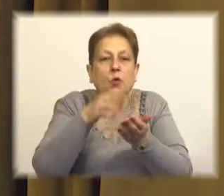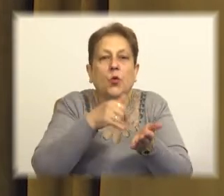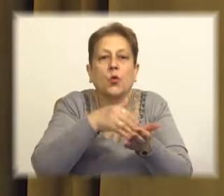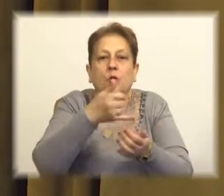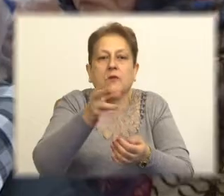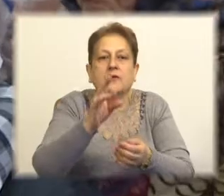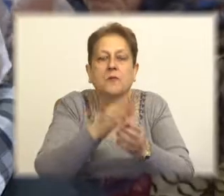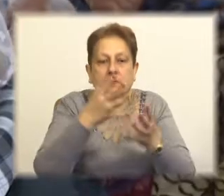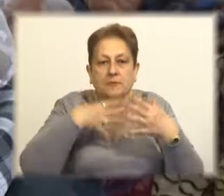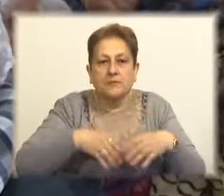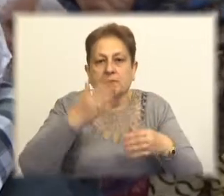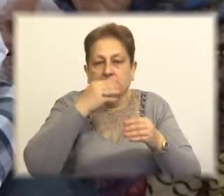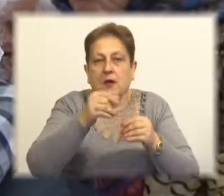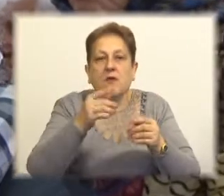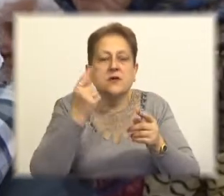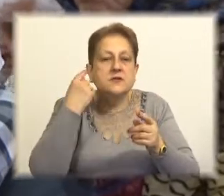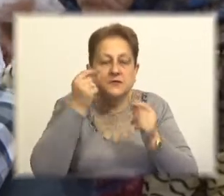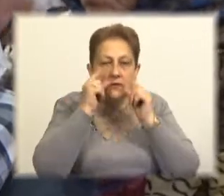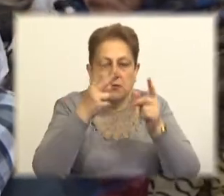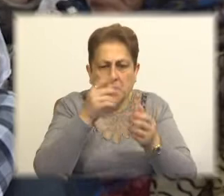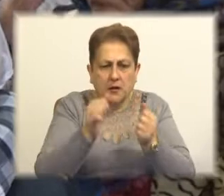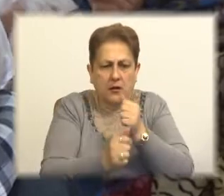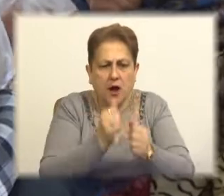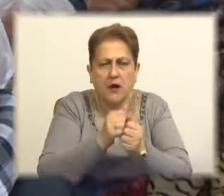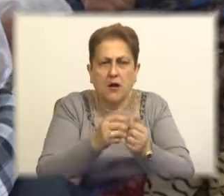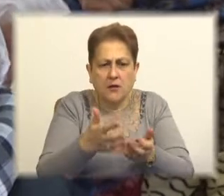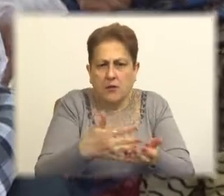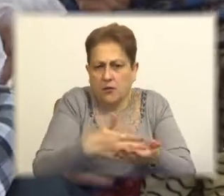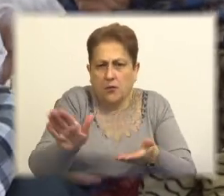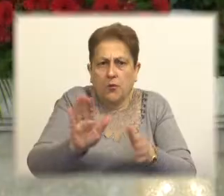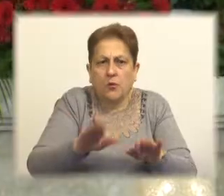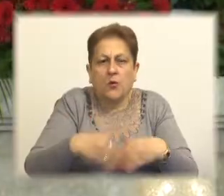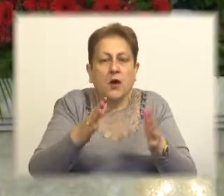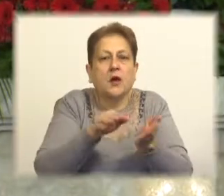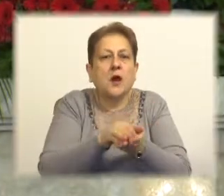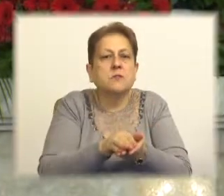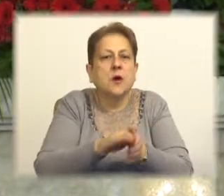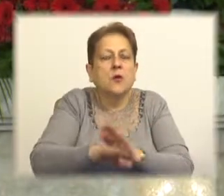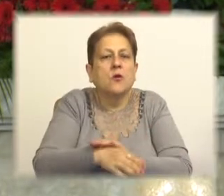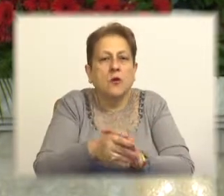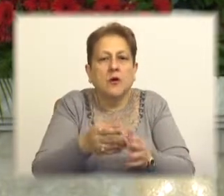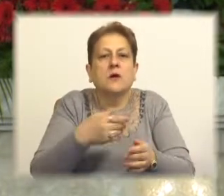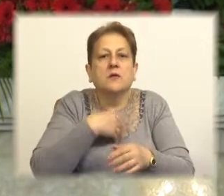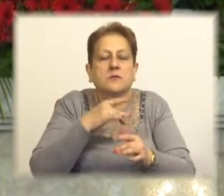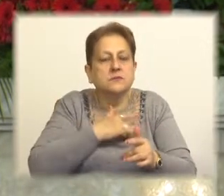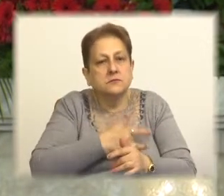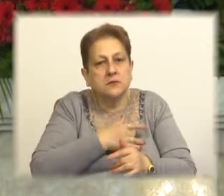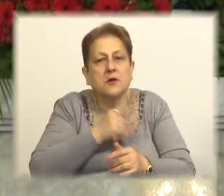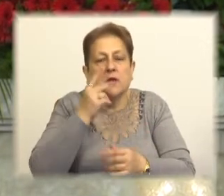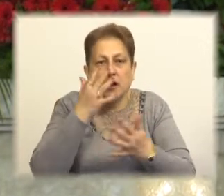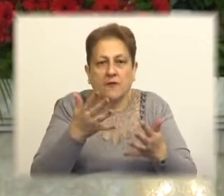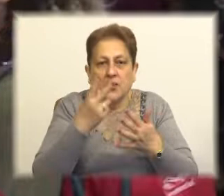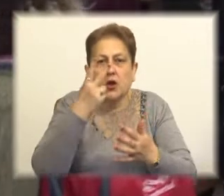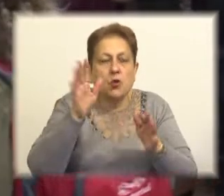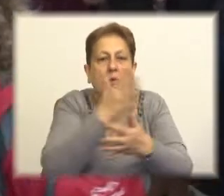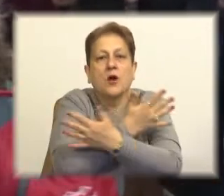օծելու Քրիստոսի մարմինը, սակայն զարմանքով տեսան, որ քարայրի մուտքի քարը հեռացված է, իսկ գերեզմանը թափուր։ Մինչ նրանք տարակուսում էին, երևացին